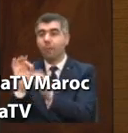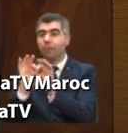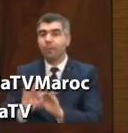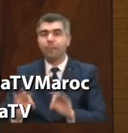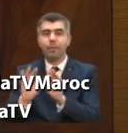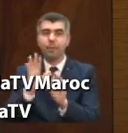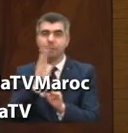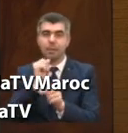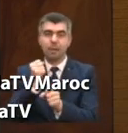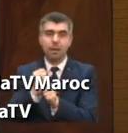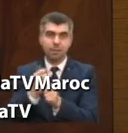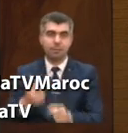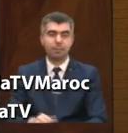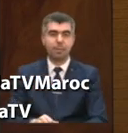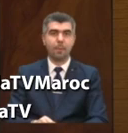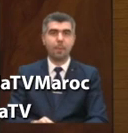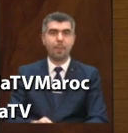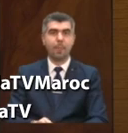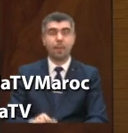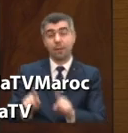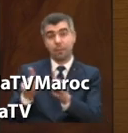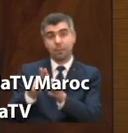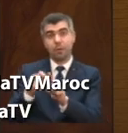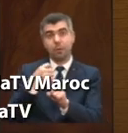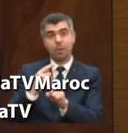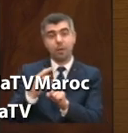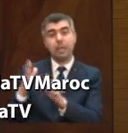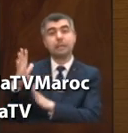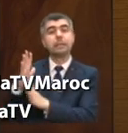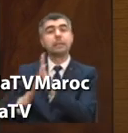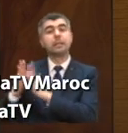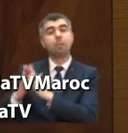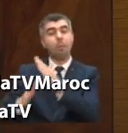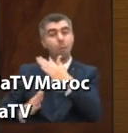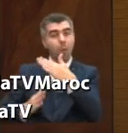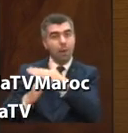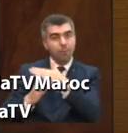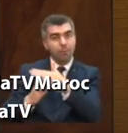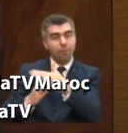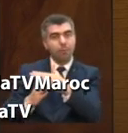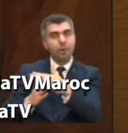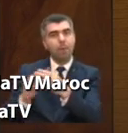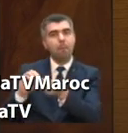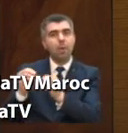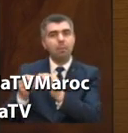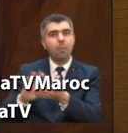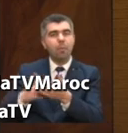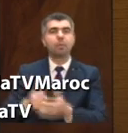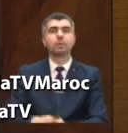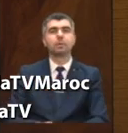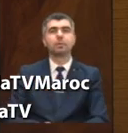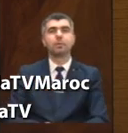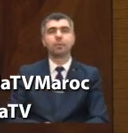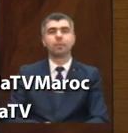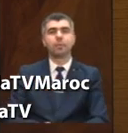الشرج، بمعنى ما تضررش مباشره من الجائحه ديال كورونا، كان متوقفا منذ مده او لا كاين اشكالات الى غير ذلك. وبالتالي